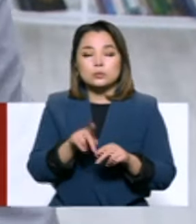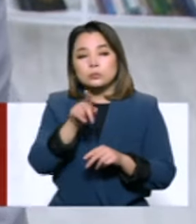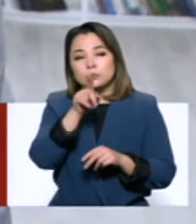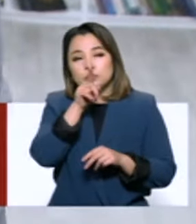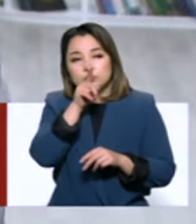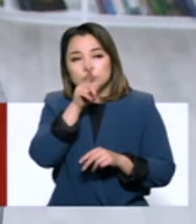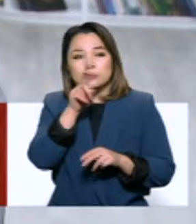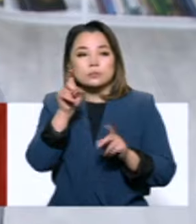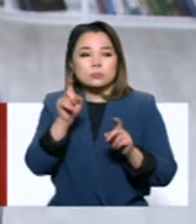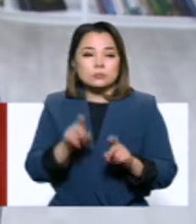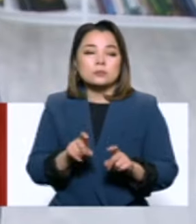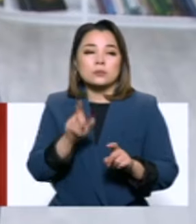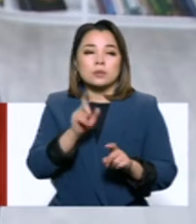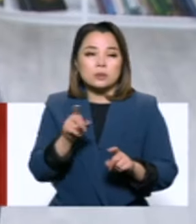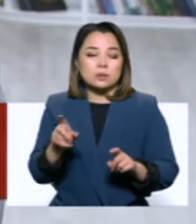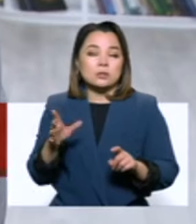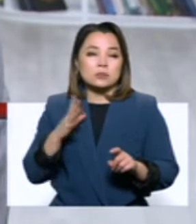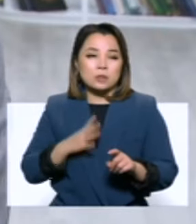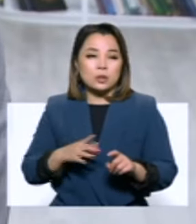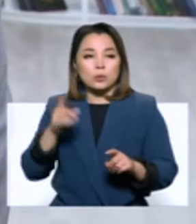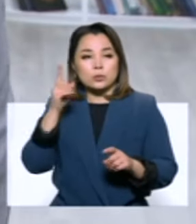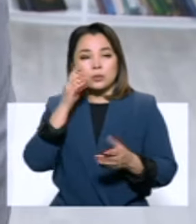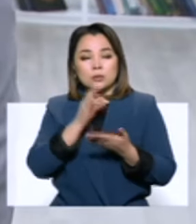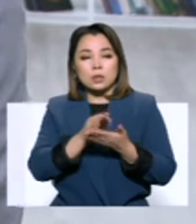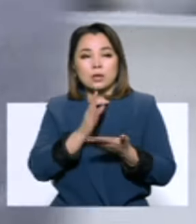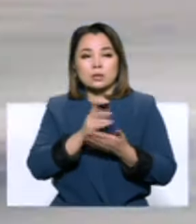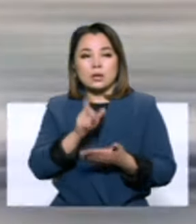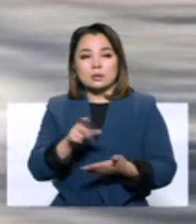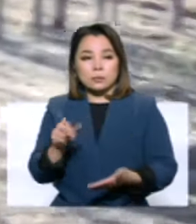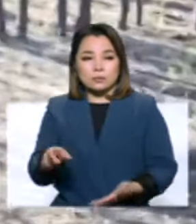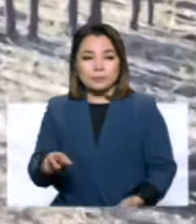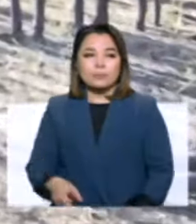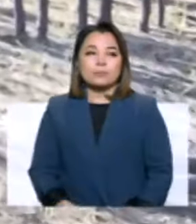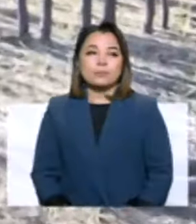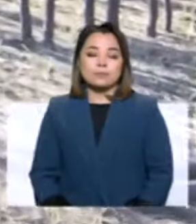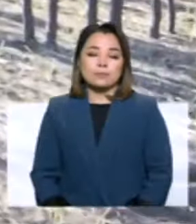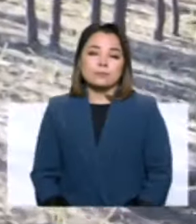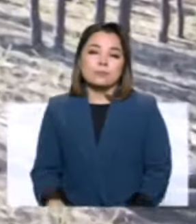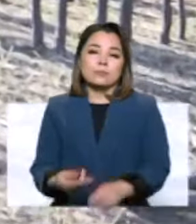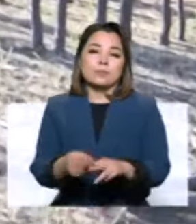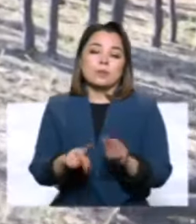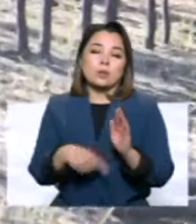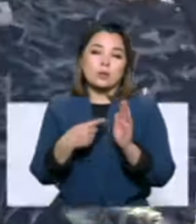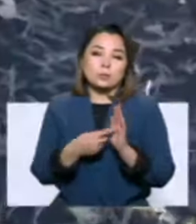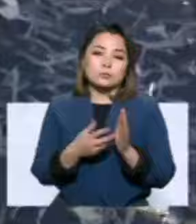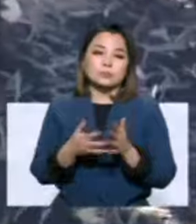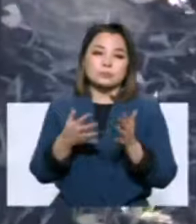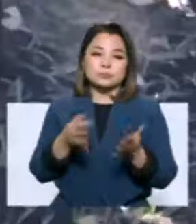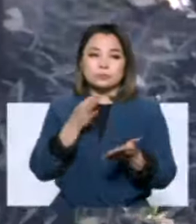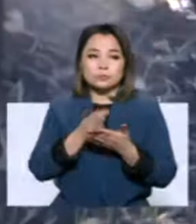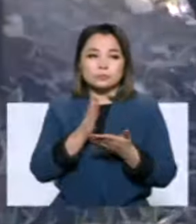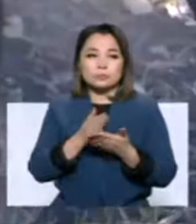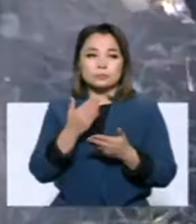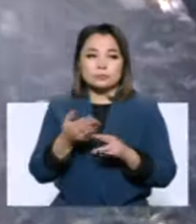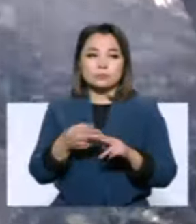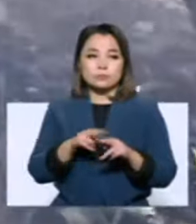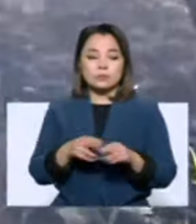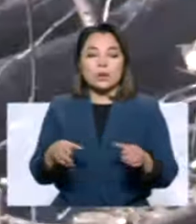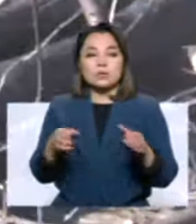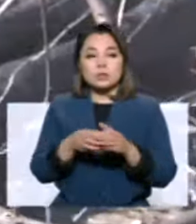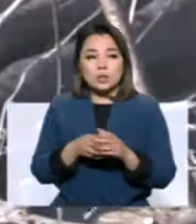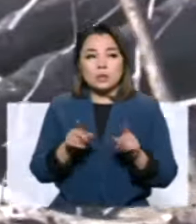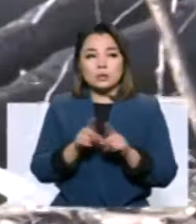жүре берген кейде дұрыс деп қабылдайтын азаматтарымыз өте көп. Сөйтіп, бұл сұрақтың басы әлі ашық. Ал штаттан